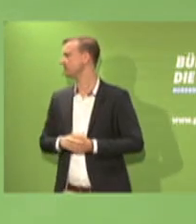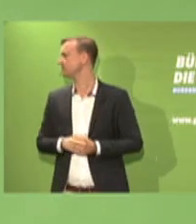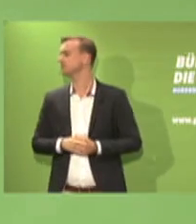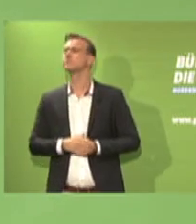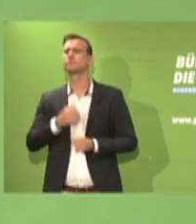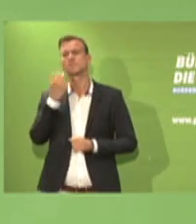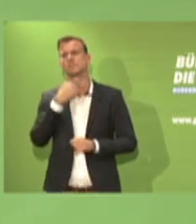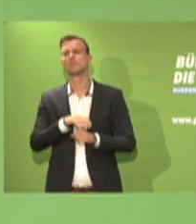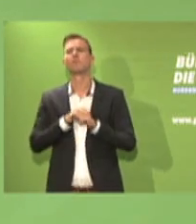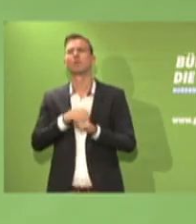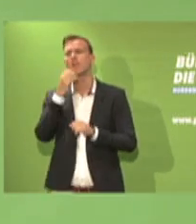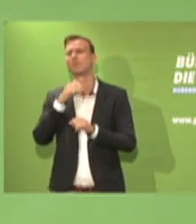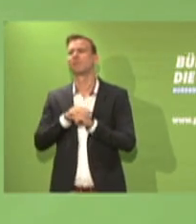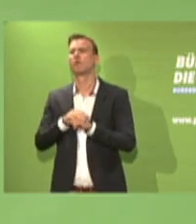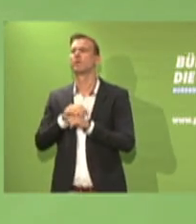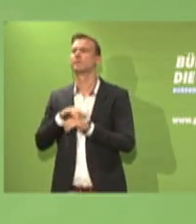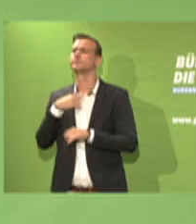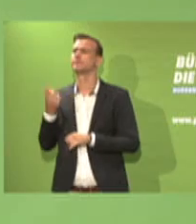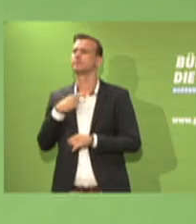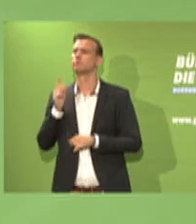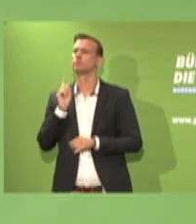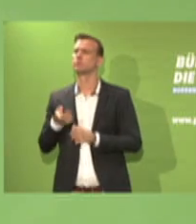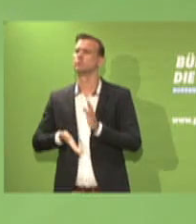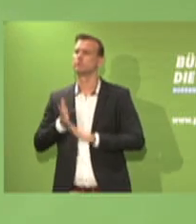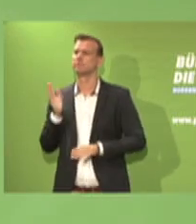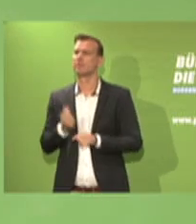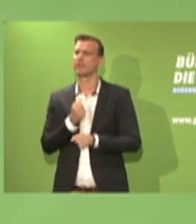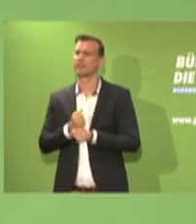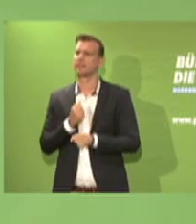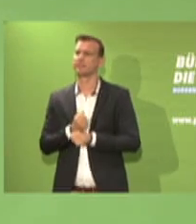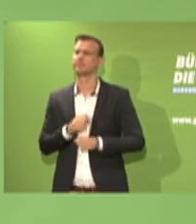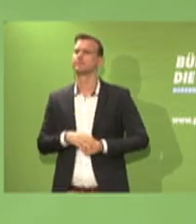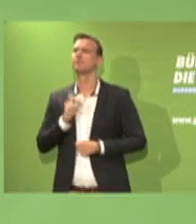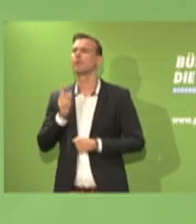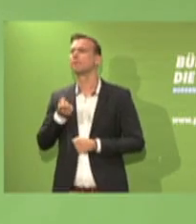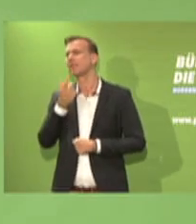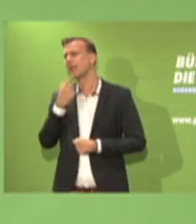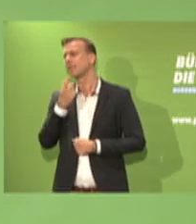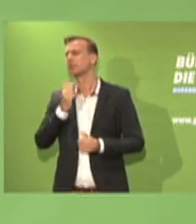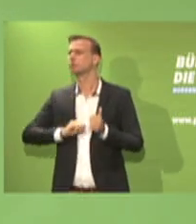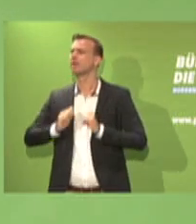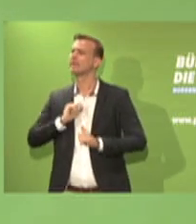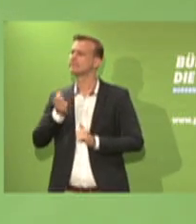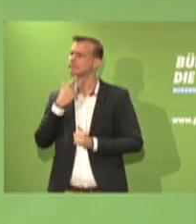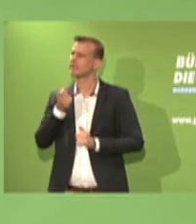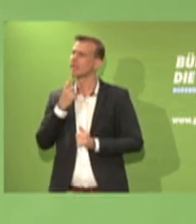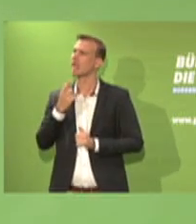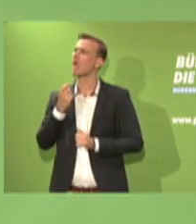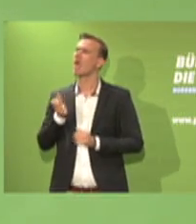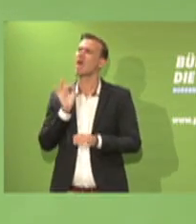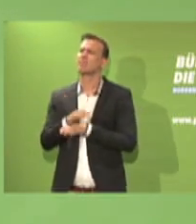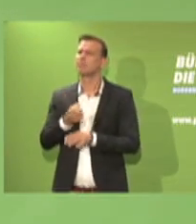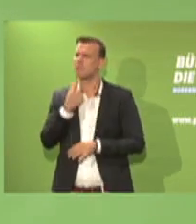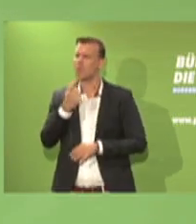Liebe Freundinnen und Freunde, wir müssen Schluss machen damit, dass wir Medikamente, Schmerzmittel, Antibiotika in tausenden